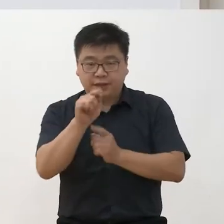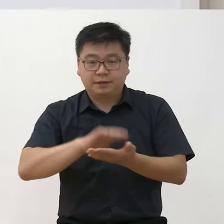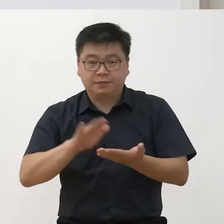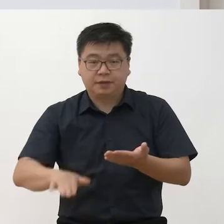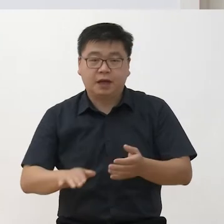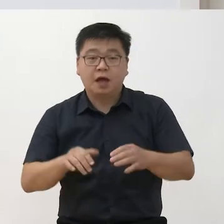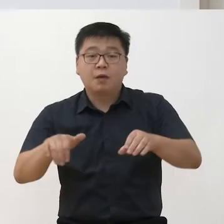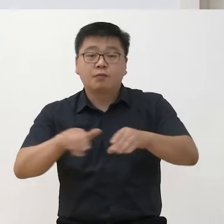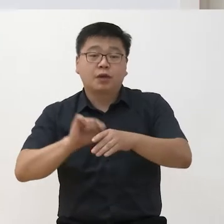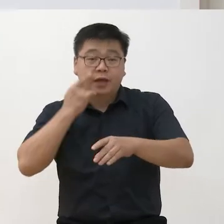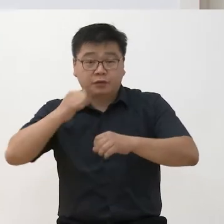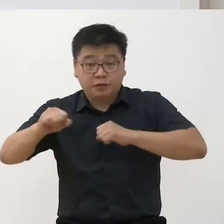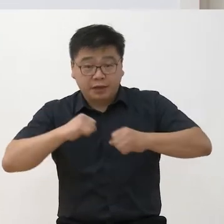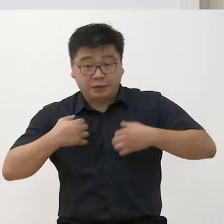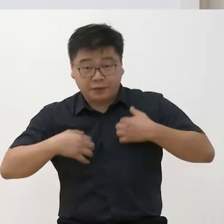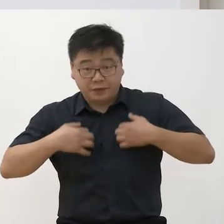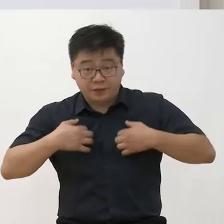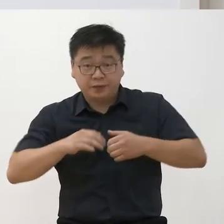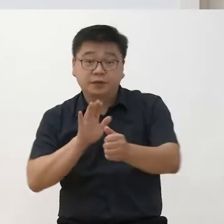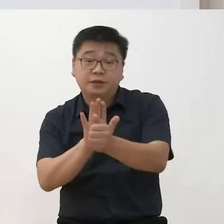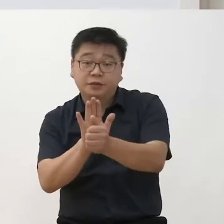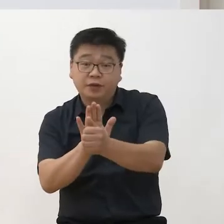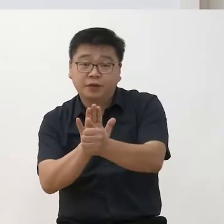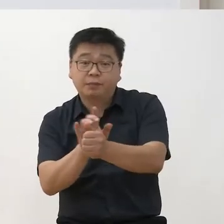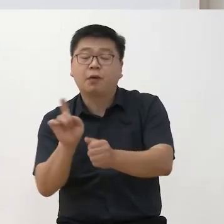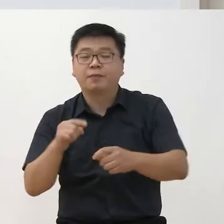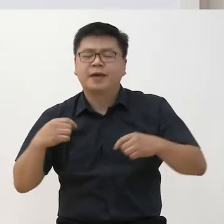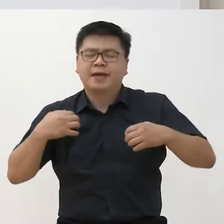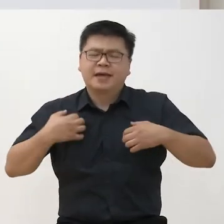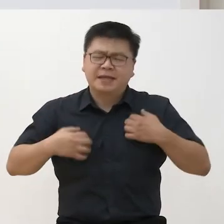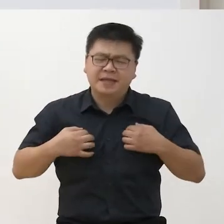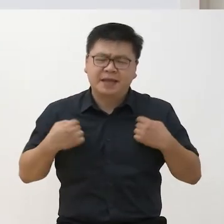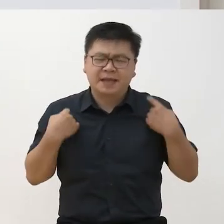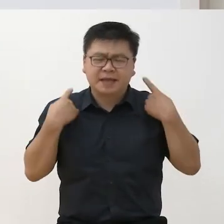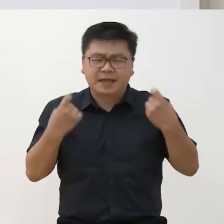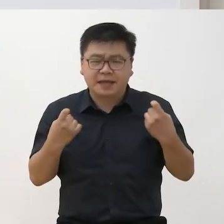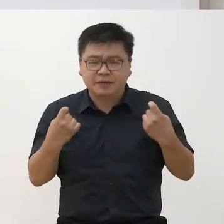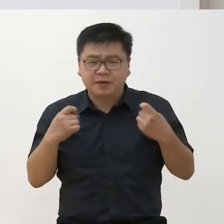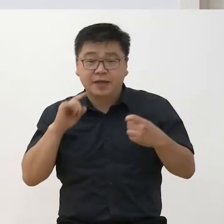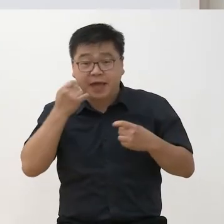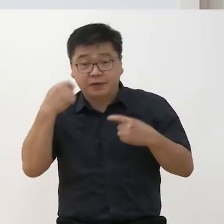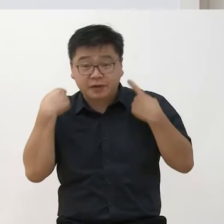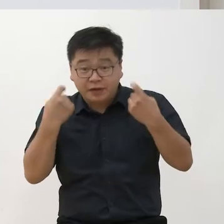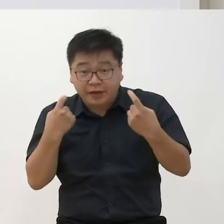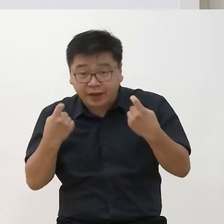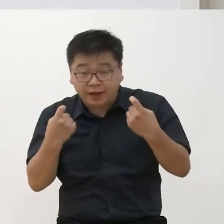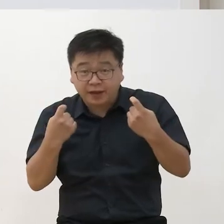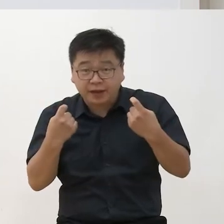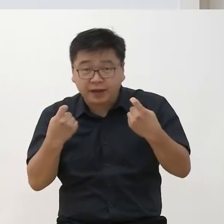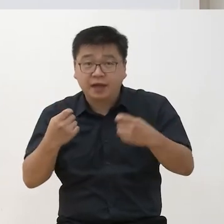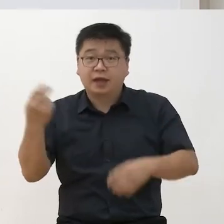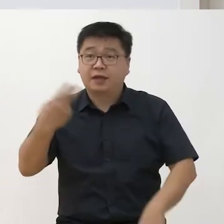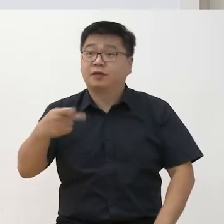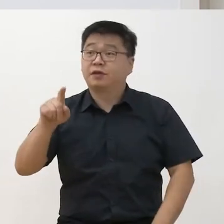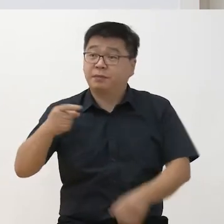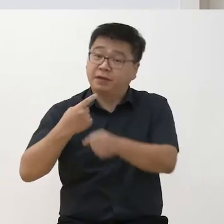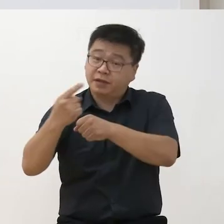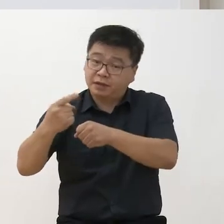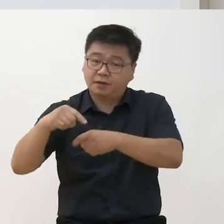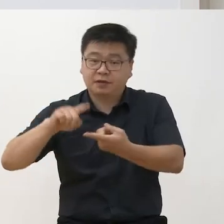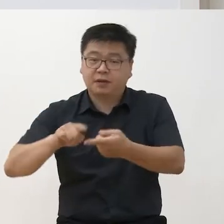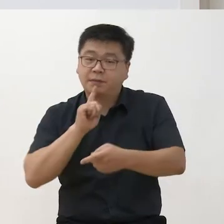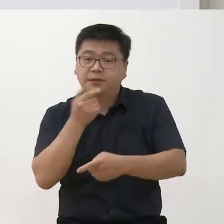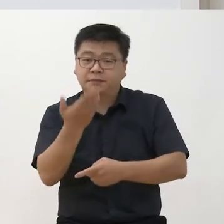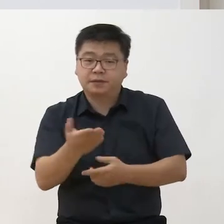문화예술 향유지원사업 중에서 신나는 예술여행사업에 대해서 2021년도 안내를 드리도록